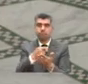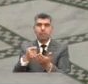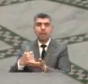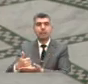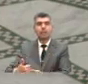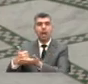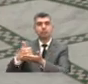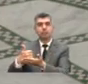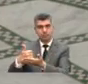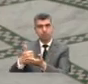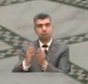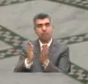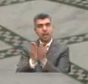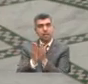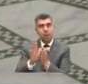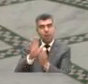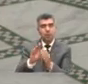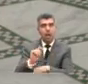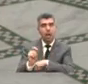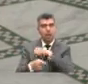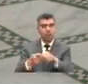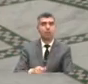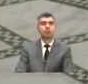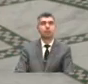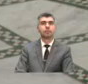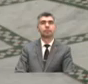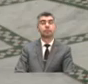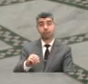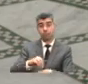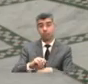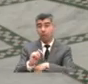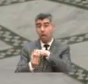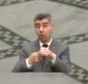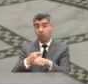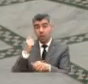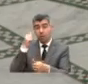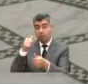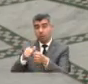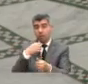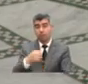إضافي. وأيضا ما نذكروا بأن في الوسط القروي غالبا